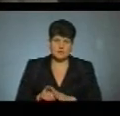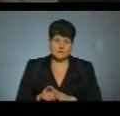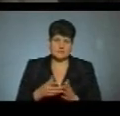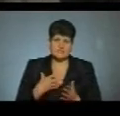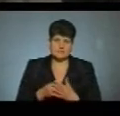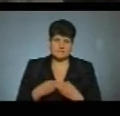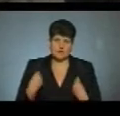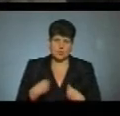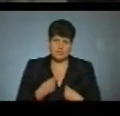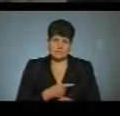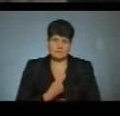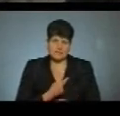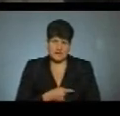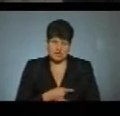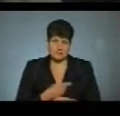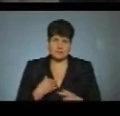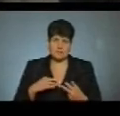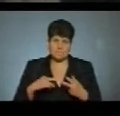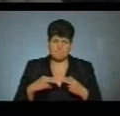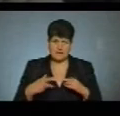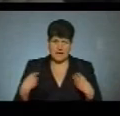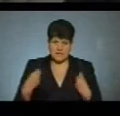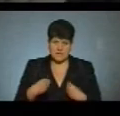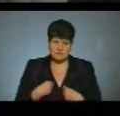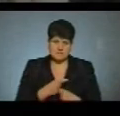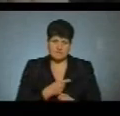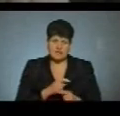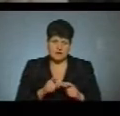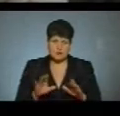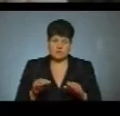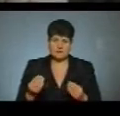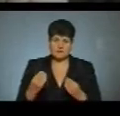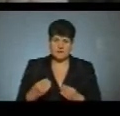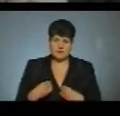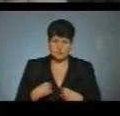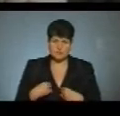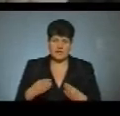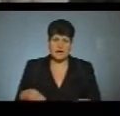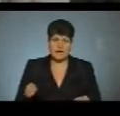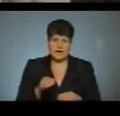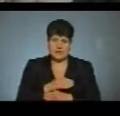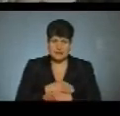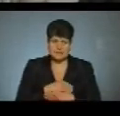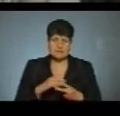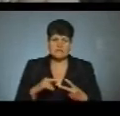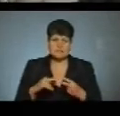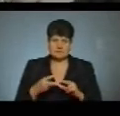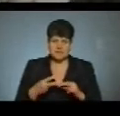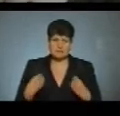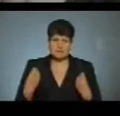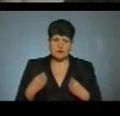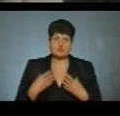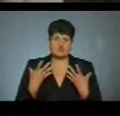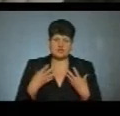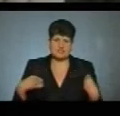свій одяг медичний, в який передягаємося вже безпосередньо в лікарні. Потім нам дають халат змінний, який ми надягаємо ще